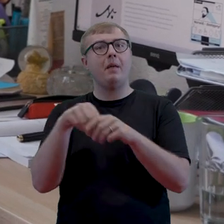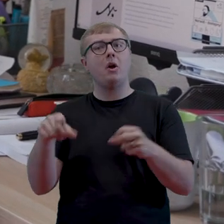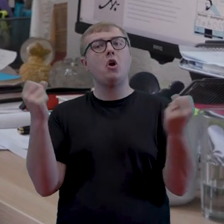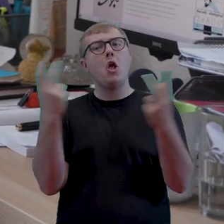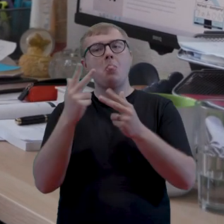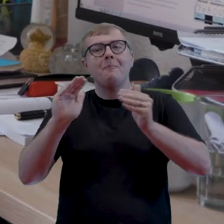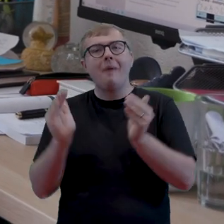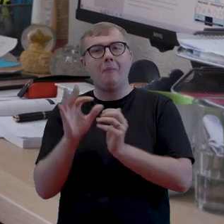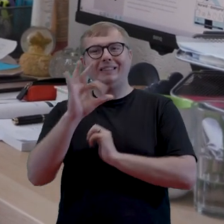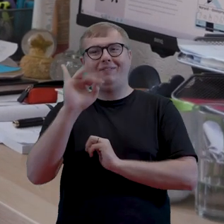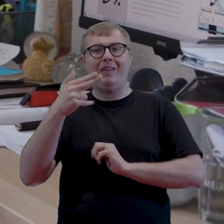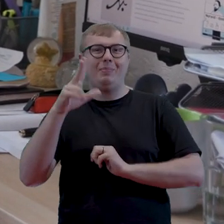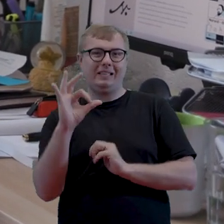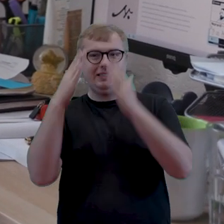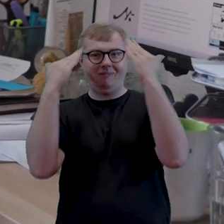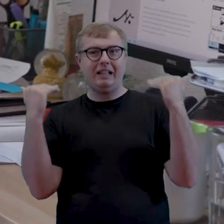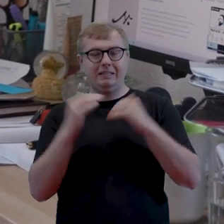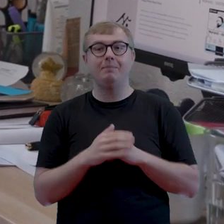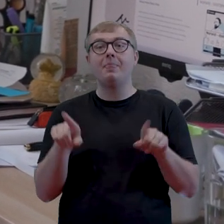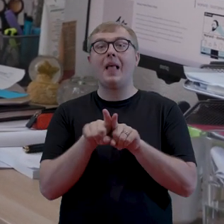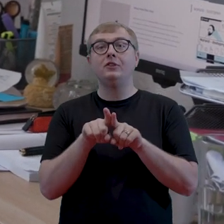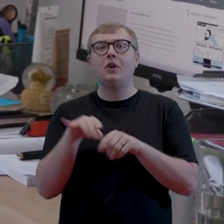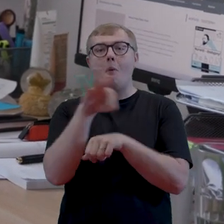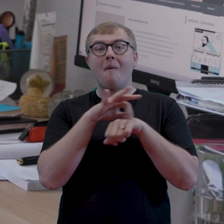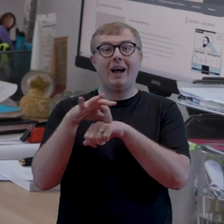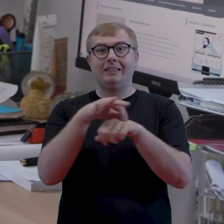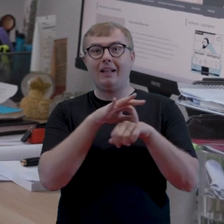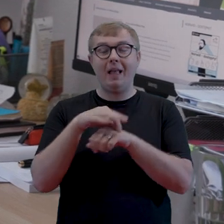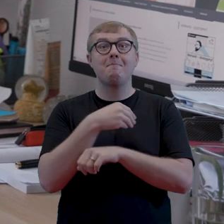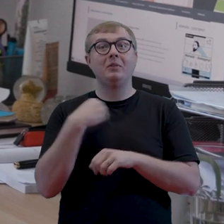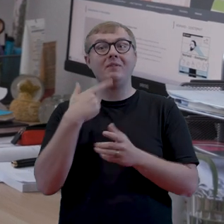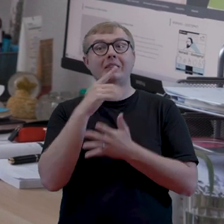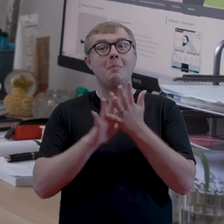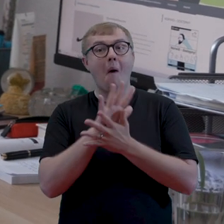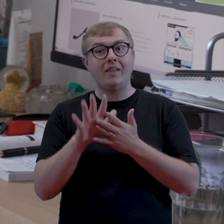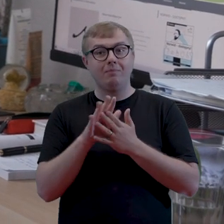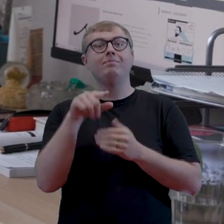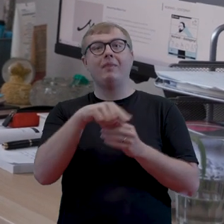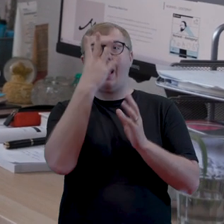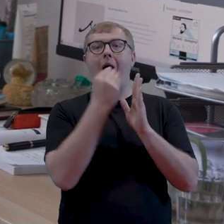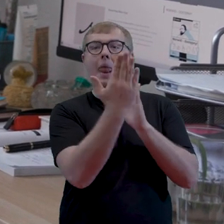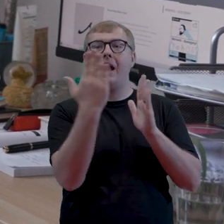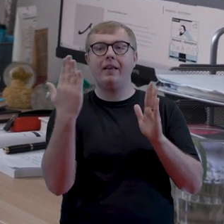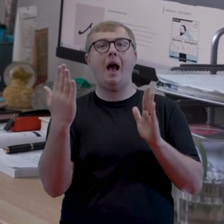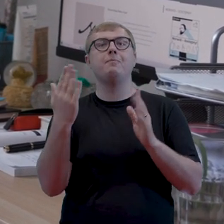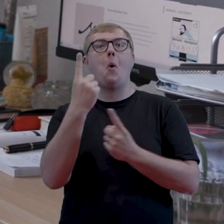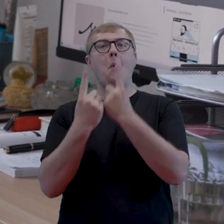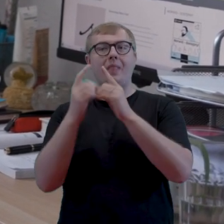w kinie studyjnym Sphinx, to oprowadzanie w polskim języku migowym po Galerii